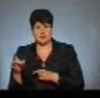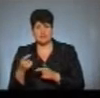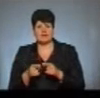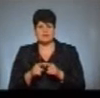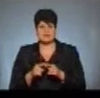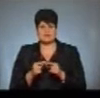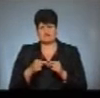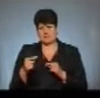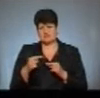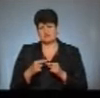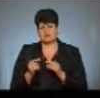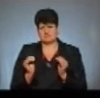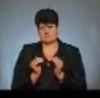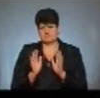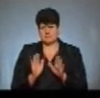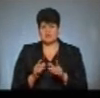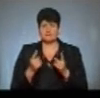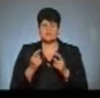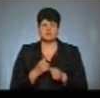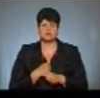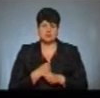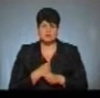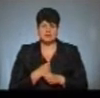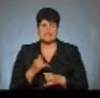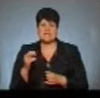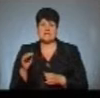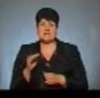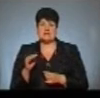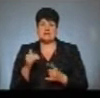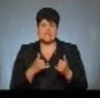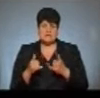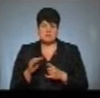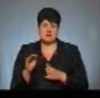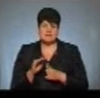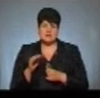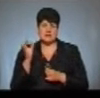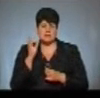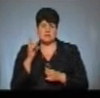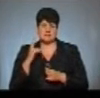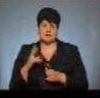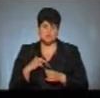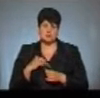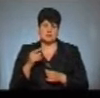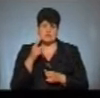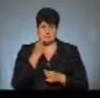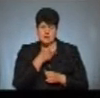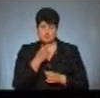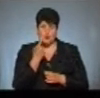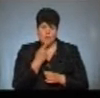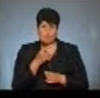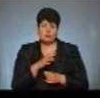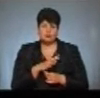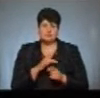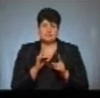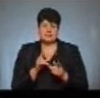були невеликими. На превеликий жаль, скажімо, тестування з хімії, з фізики, тої самої німецької, французької, іспанської мови буде відбуватися